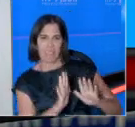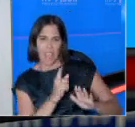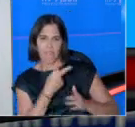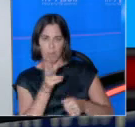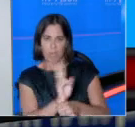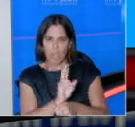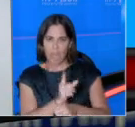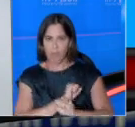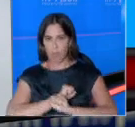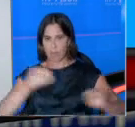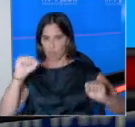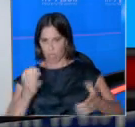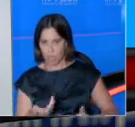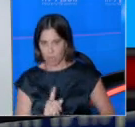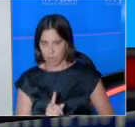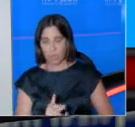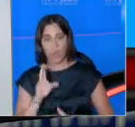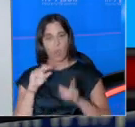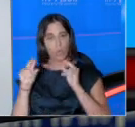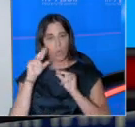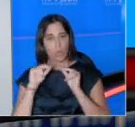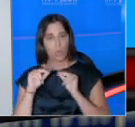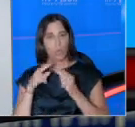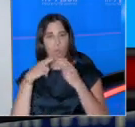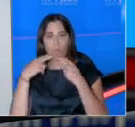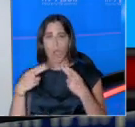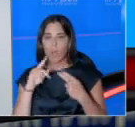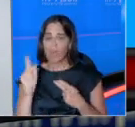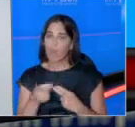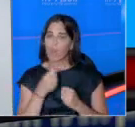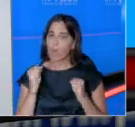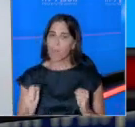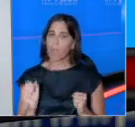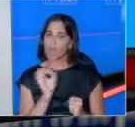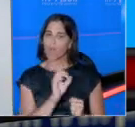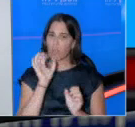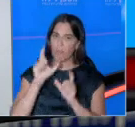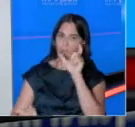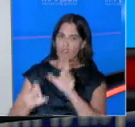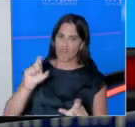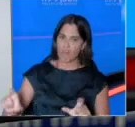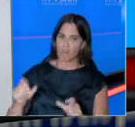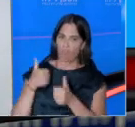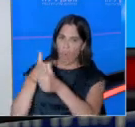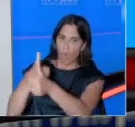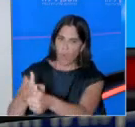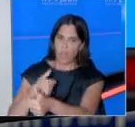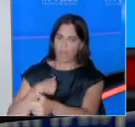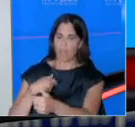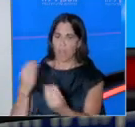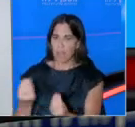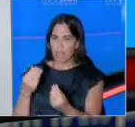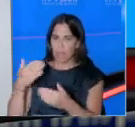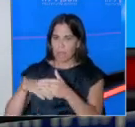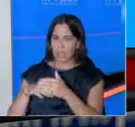ולא בפיצוצים. הוא דיבר ענה לכל הבייס שלו שמאשים אותו ורודף אותו ומשחק לו מתחת לבית